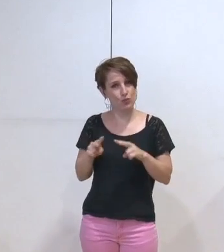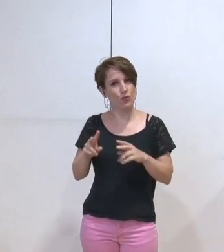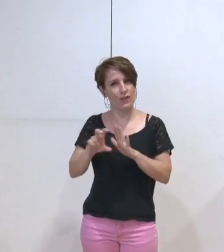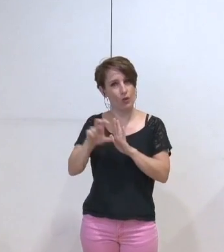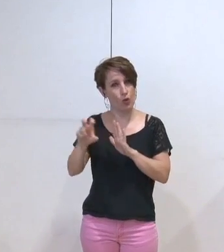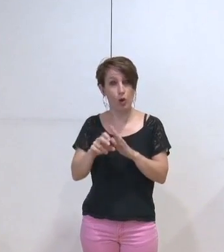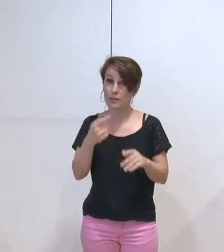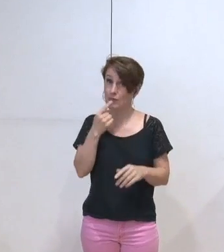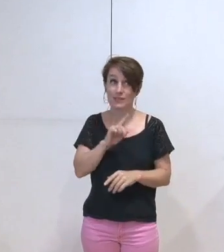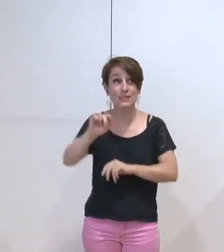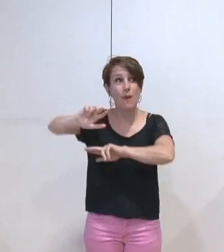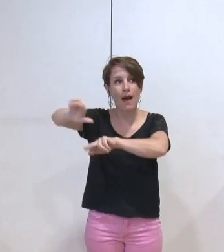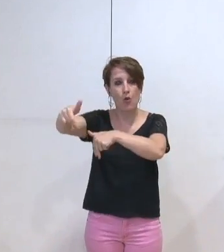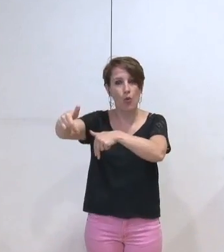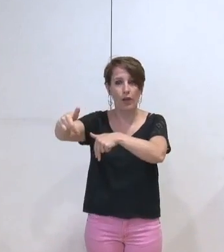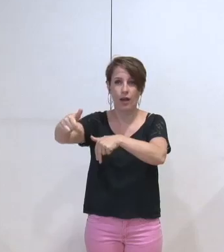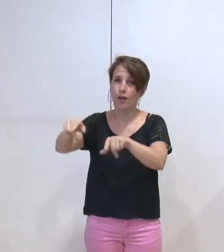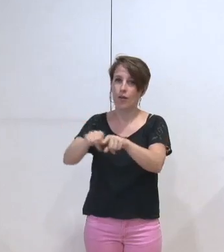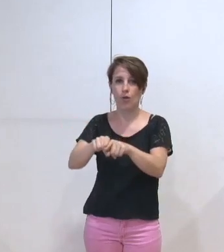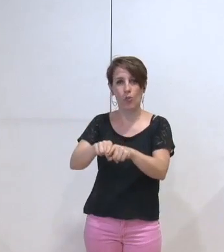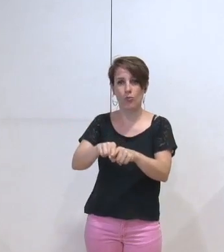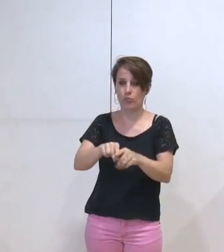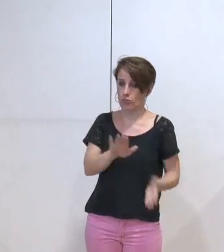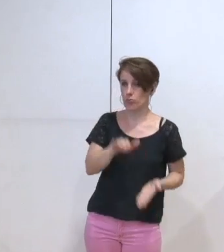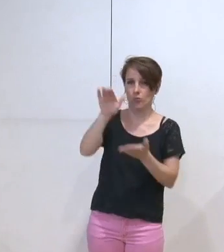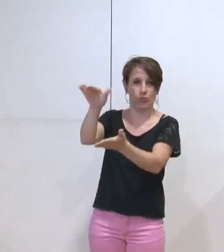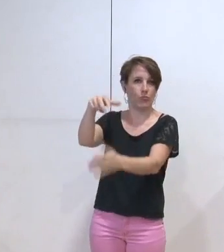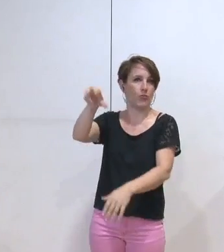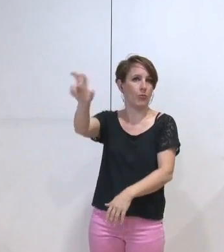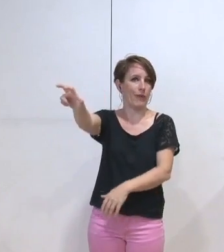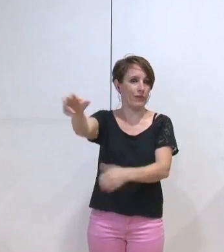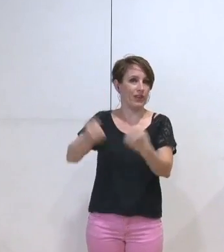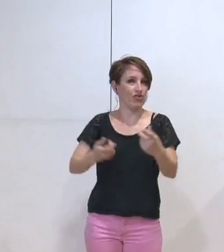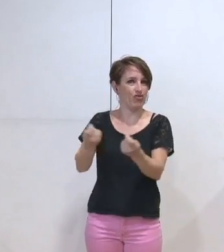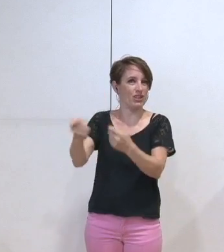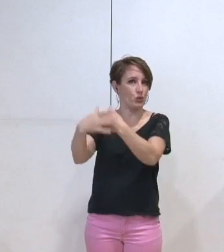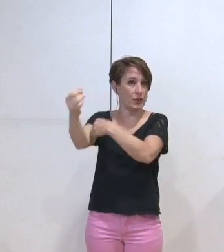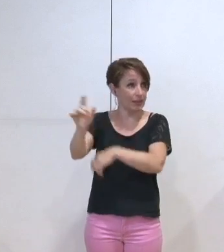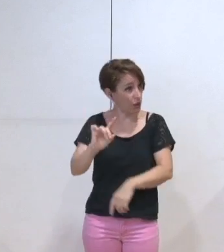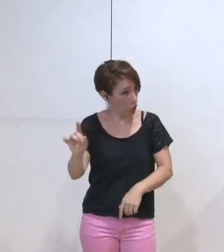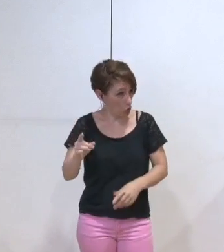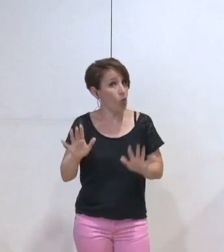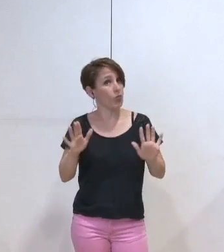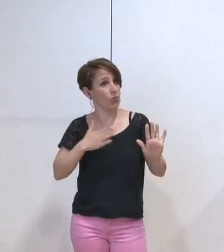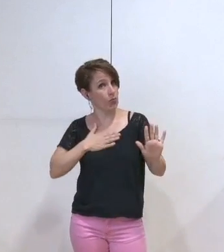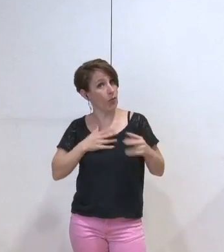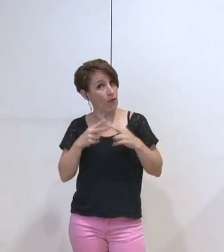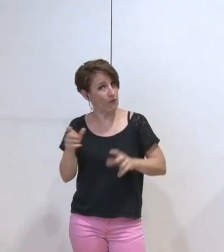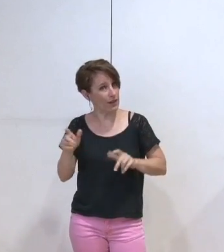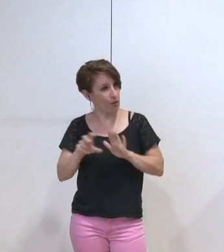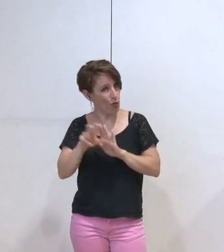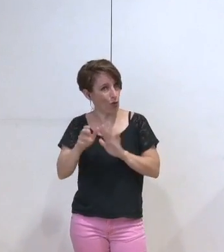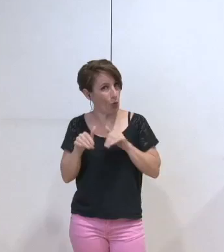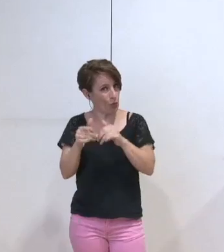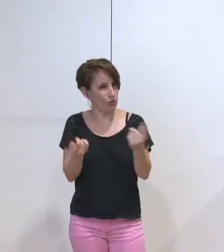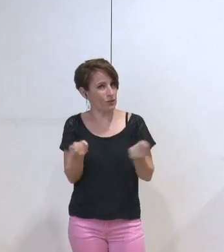performance avec externalisation de de la gestion et et donc si vous voulez ce qu'il faut comprendre c'est que nous menons là à travers ce